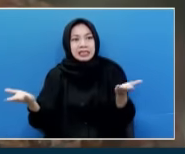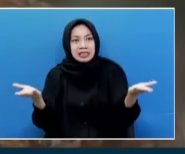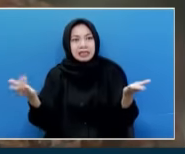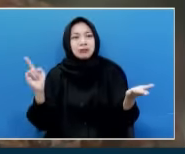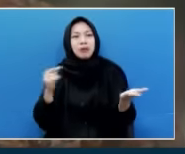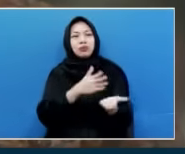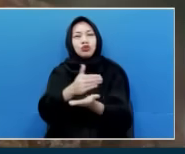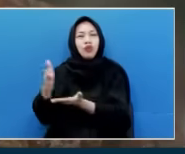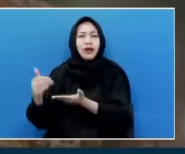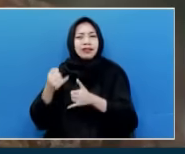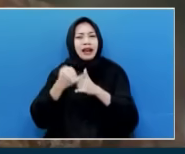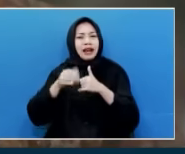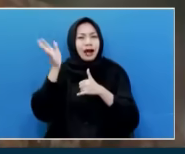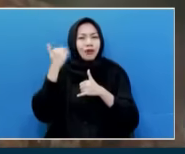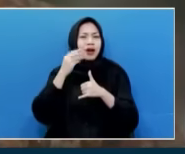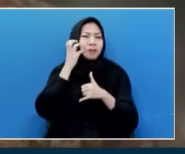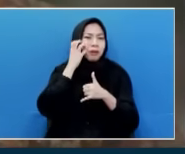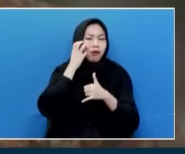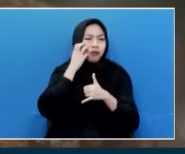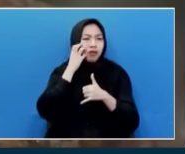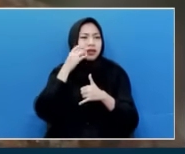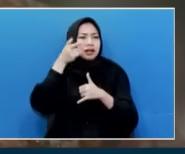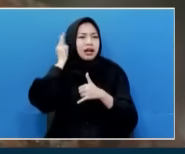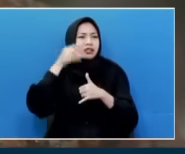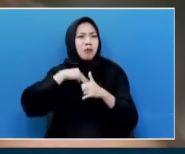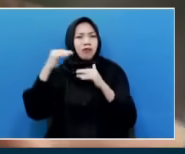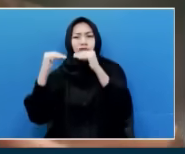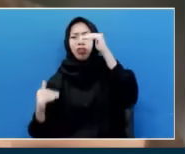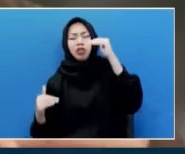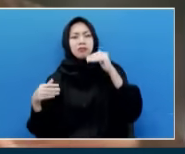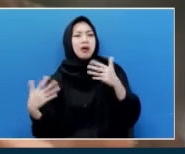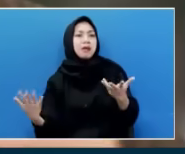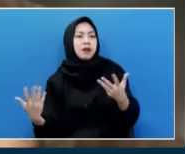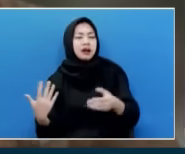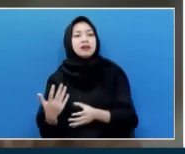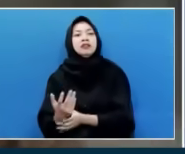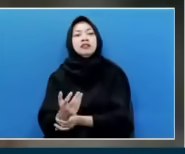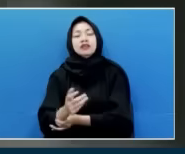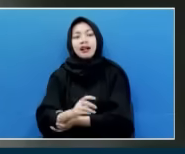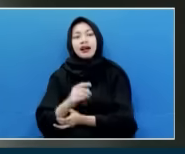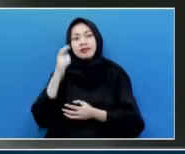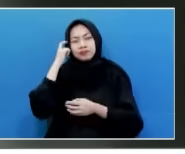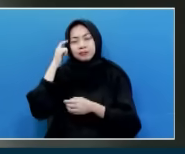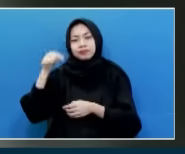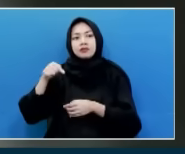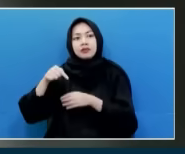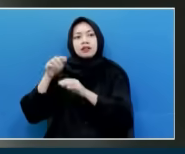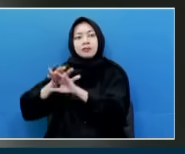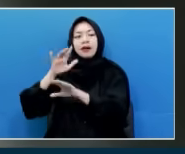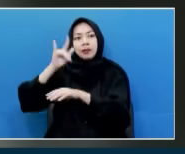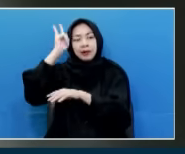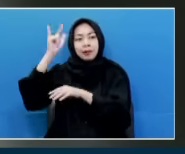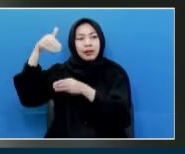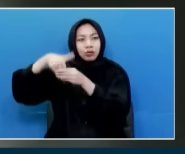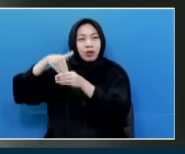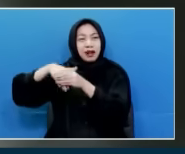survei terakhir ya dengan Prabowo Iya kalau soal PDIP sebagai partai menurut saya Ee tidak ada perubahan